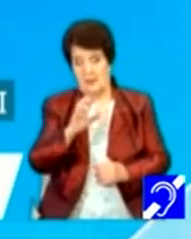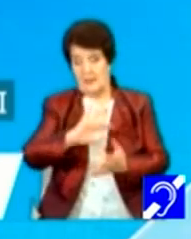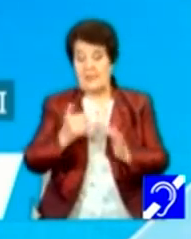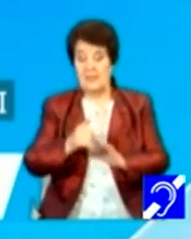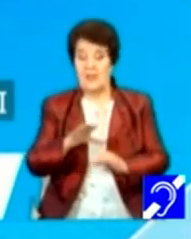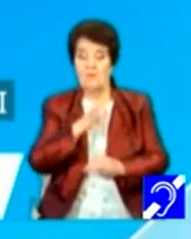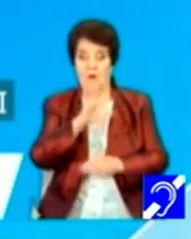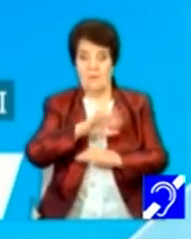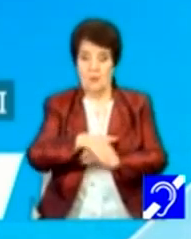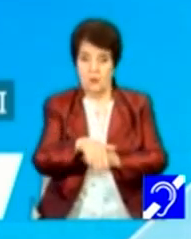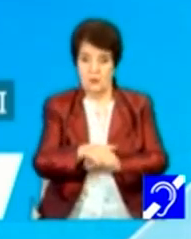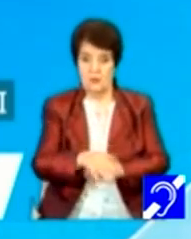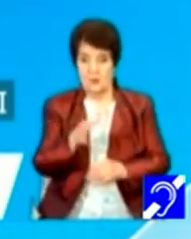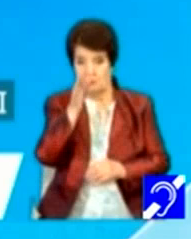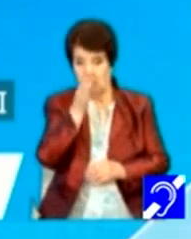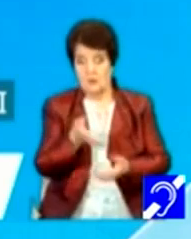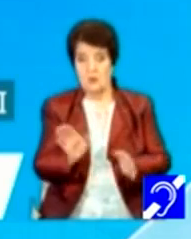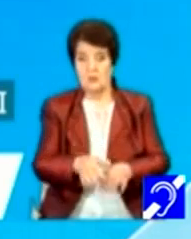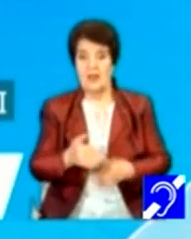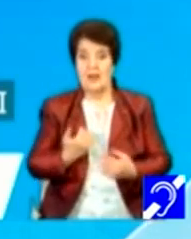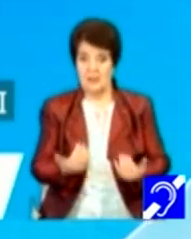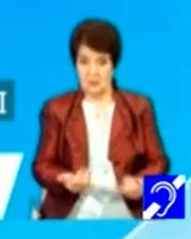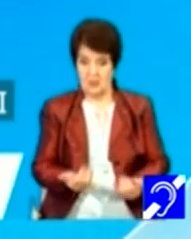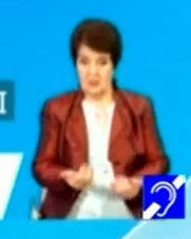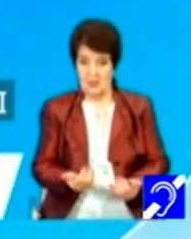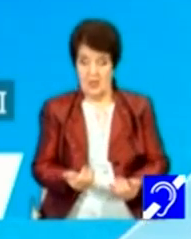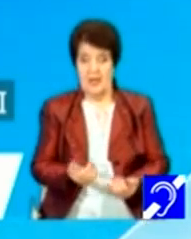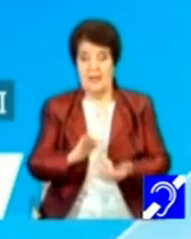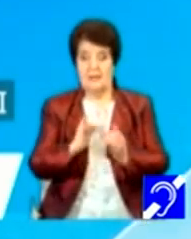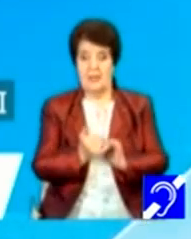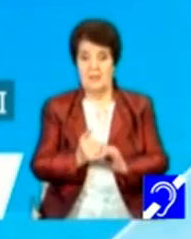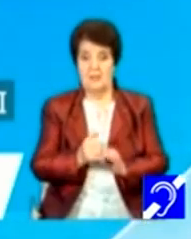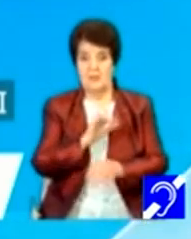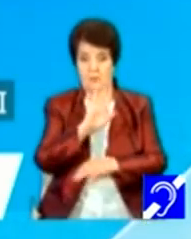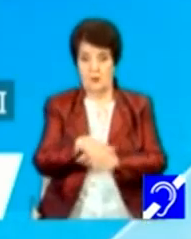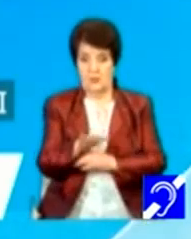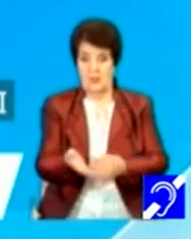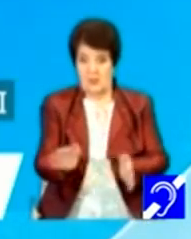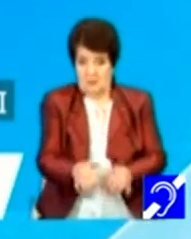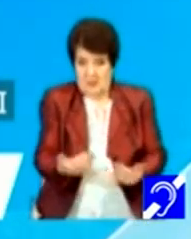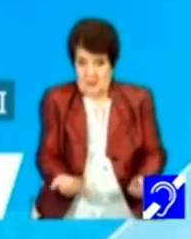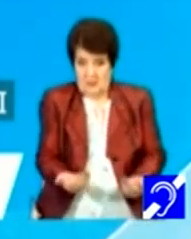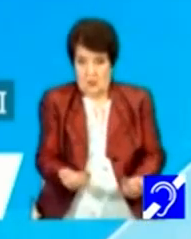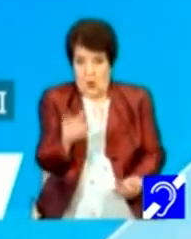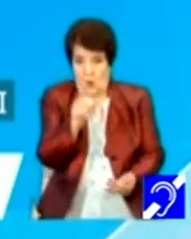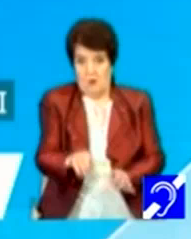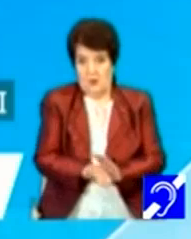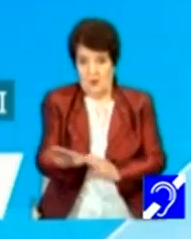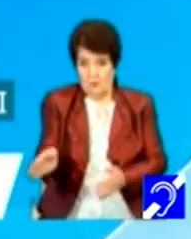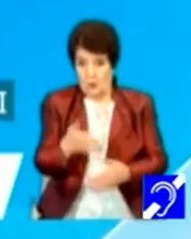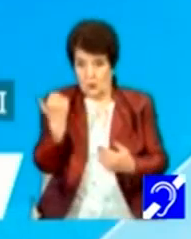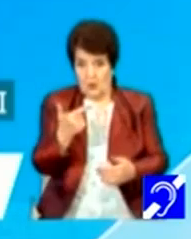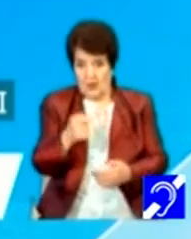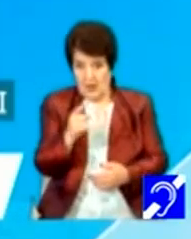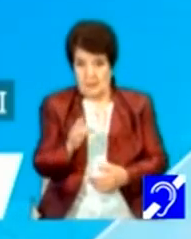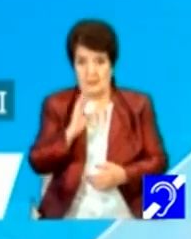pustiite și toți se vor concentra doar în Chișinău. La ora actuală, noi depopulăm satele într-un mod firesc pentru că oamenii fug de acolo. Nu este gaz,